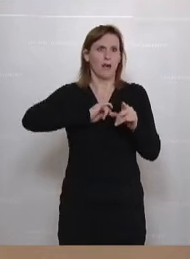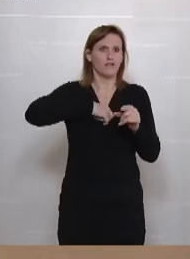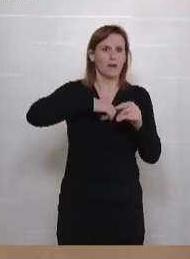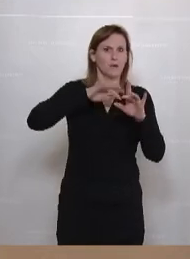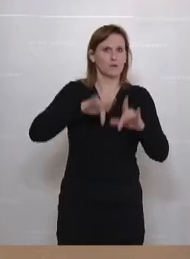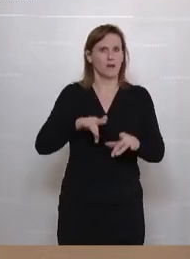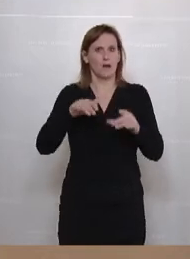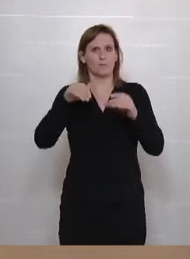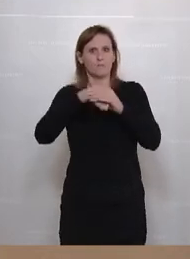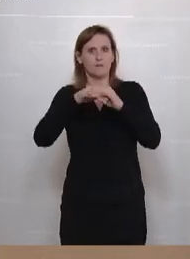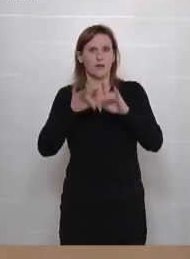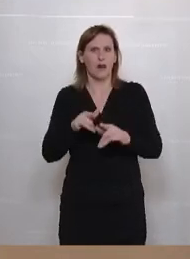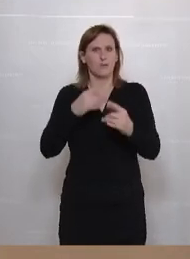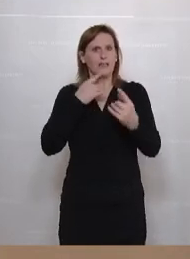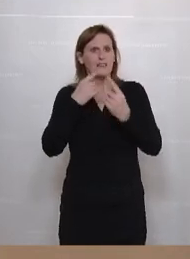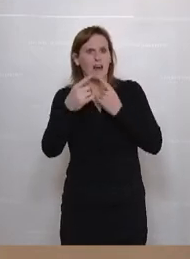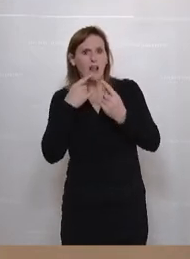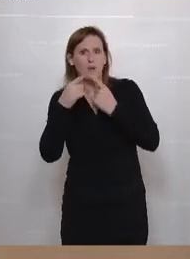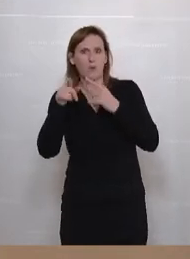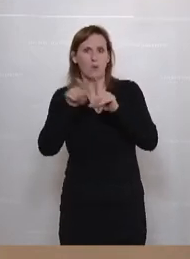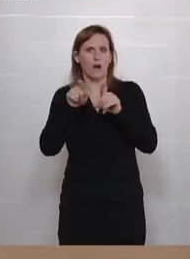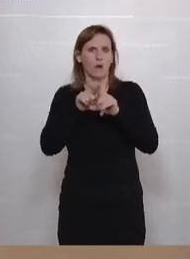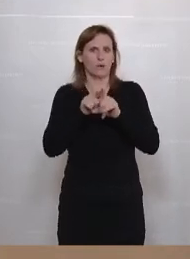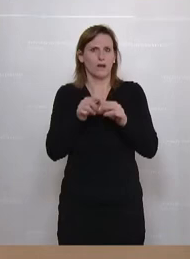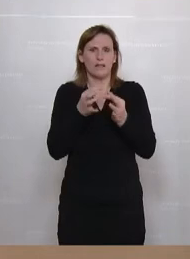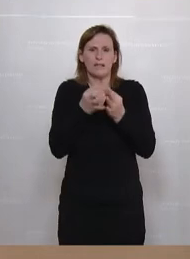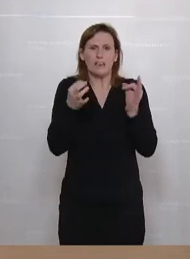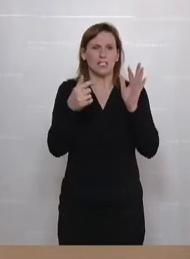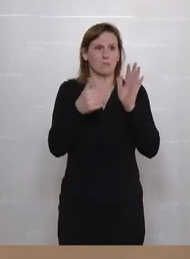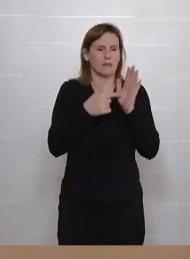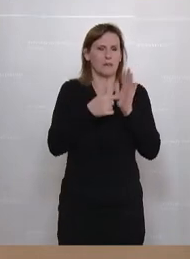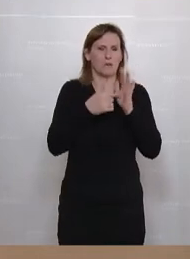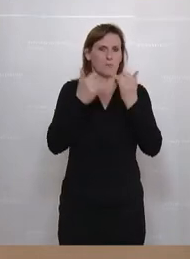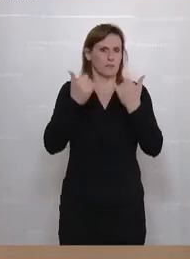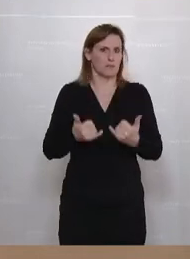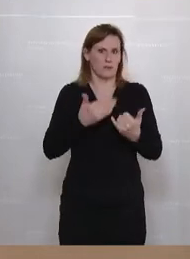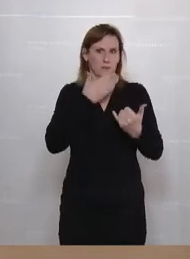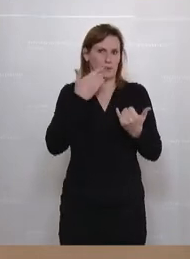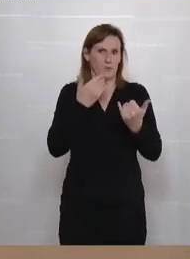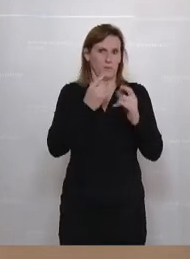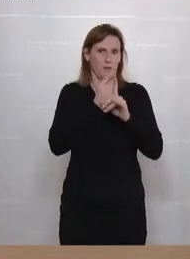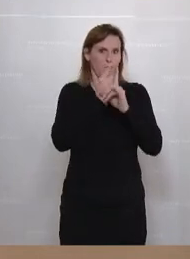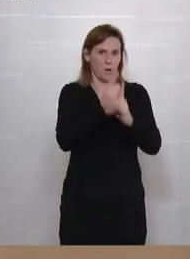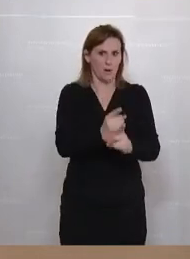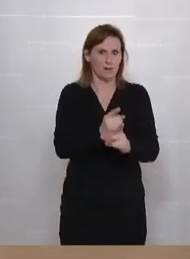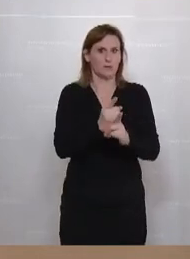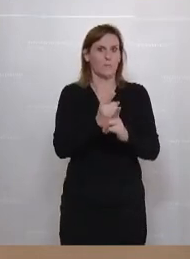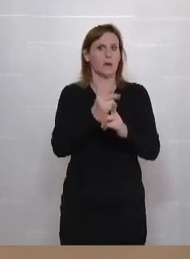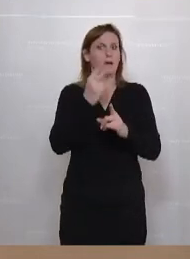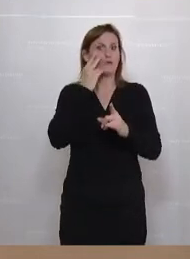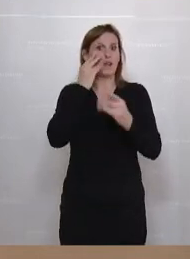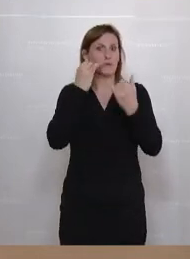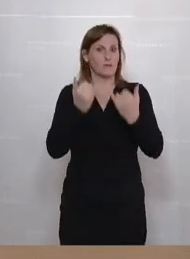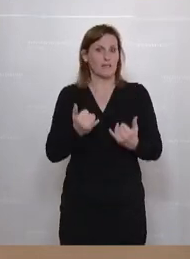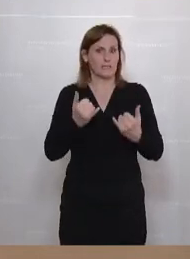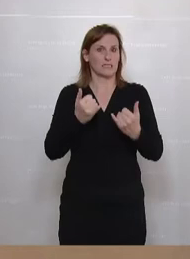Untersuchungen, ein Dialog unter Vermittlung der Afrikanischen Union. Keiner dieser Bedingungen wurde bisher erfüllt. Interessanterweise scheint der Premier Abiy jetzt ein bisschen die